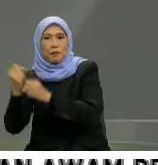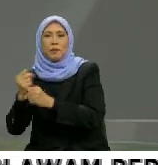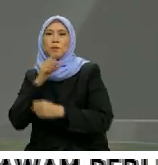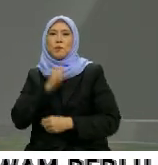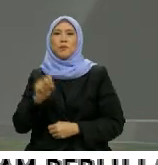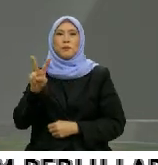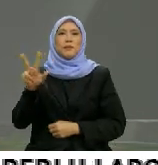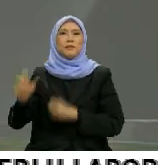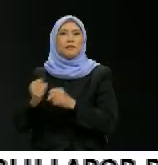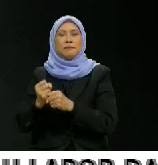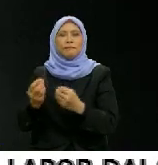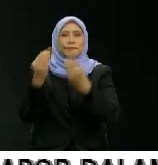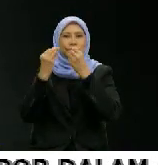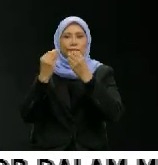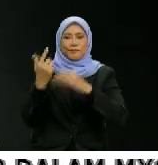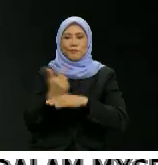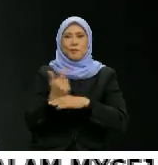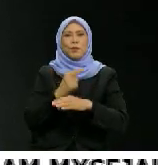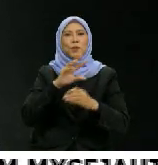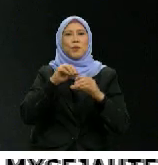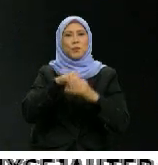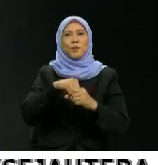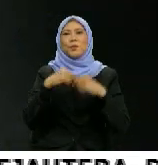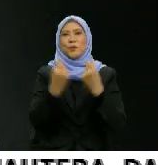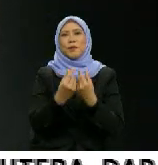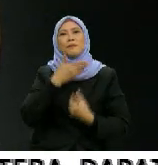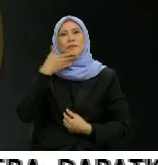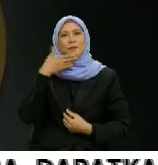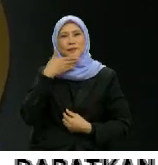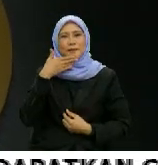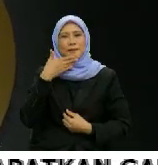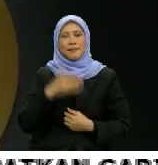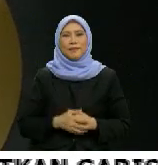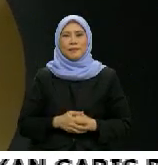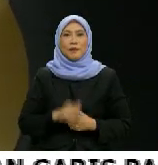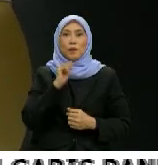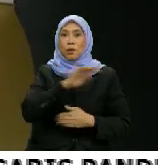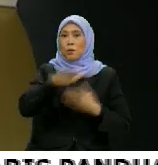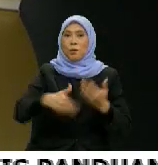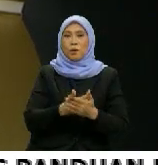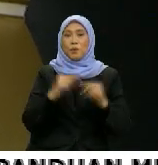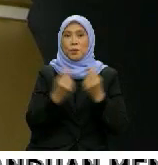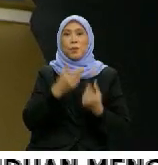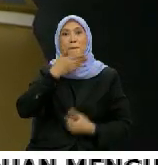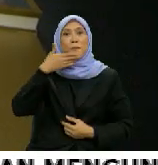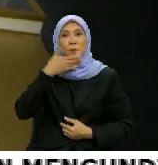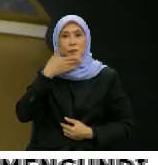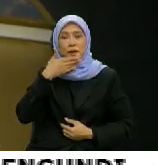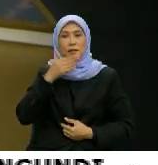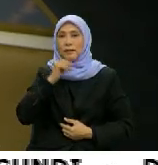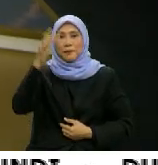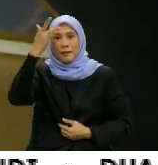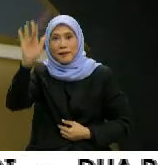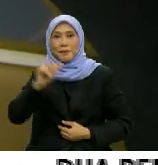akan mula melatih dan mengajar golongan-golongan muda yang akan datang. Of course, bukan nak mengatakan yang semua golongan muda ni tak ada